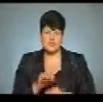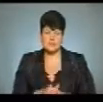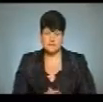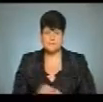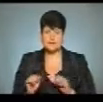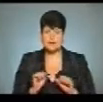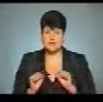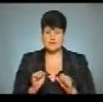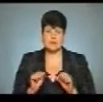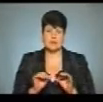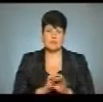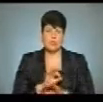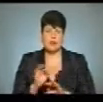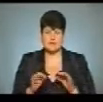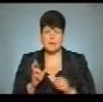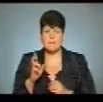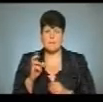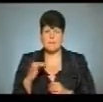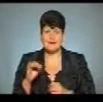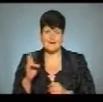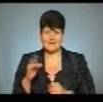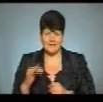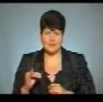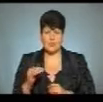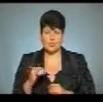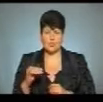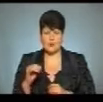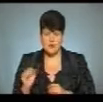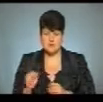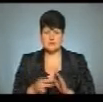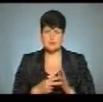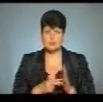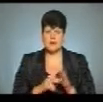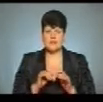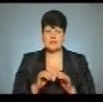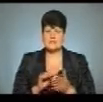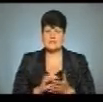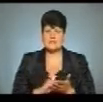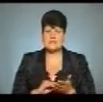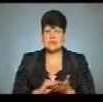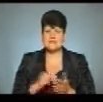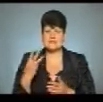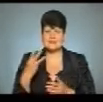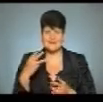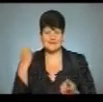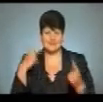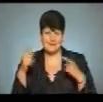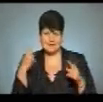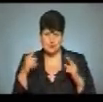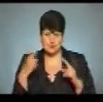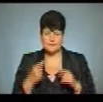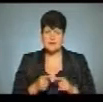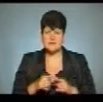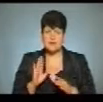проєкту «Байки.UA. Діти для дітей» Діна Ібрагімова каже, запланували запис 30 аудіоказок. Це будуть